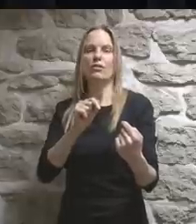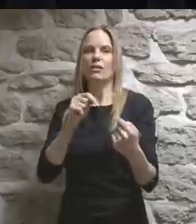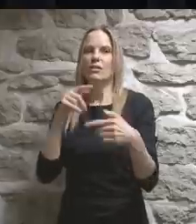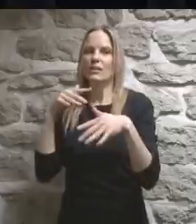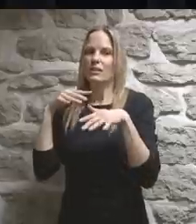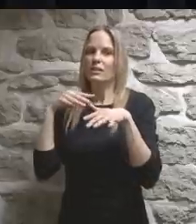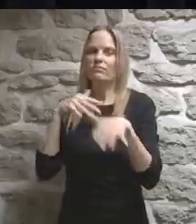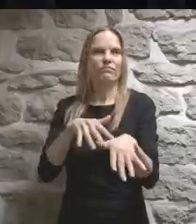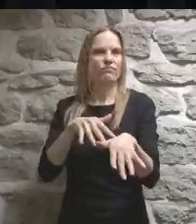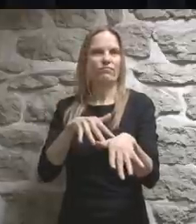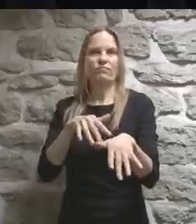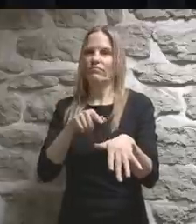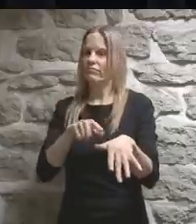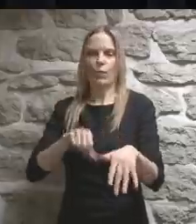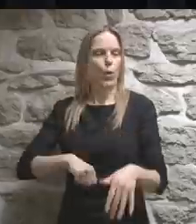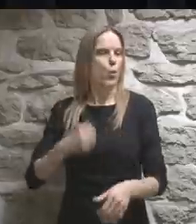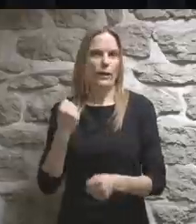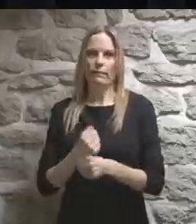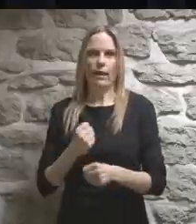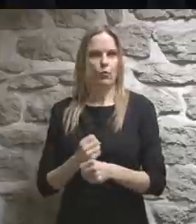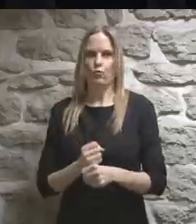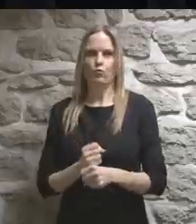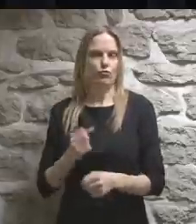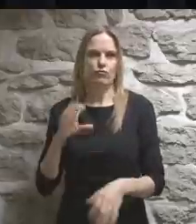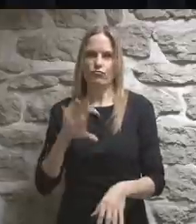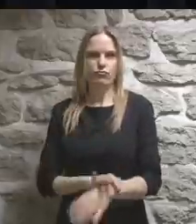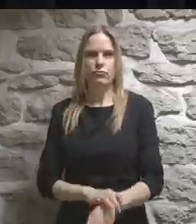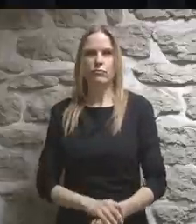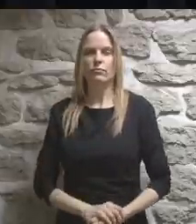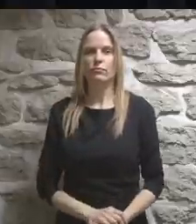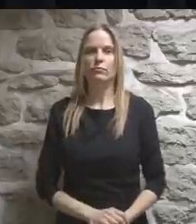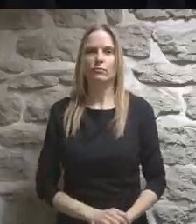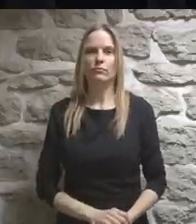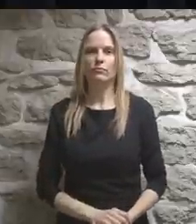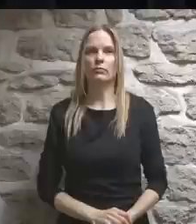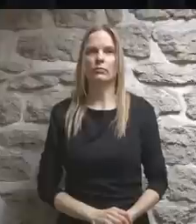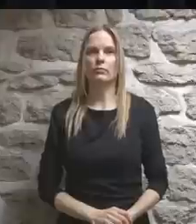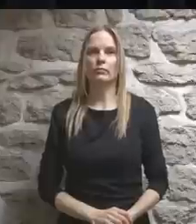on igal juhul kuritegu. Nüüd